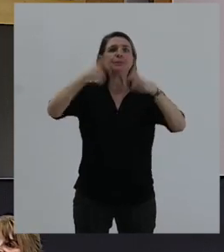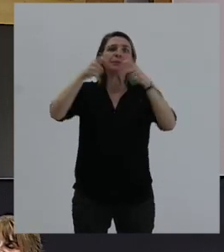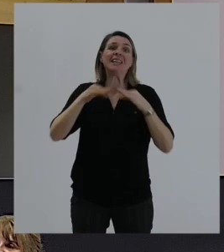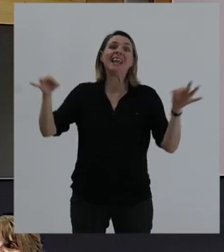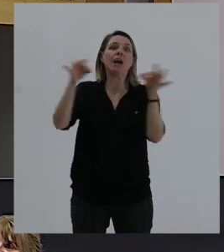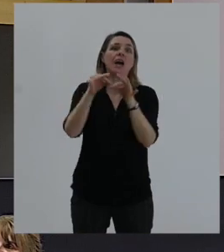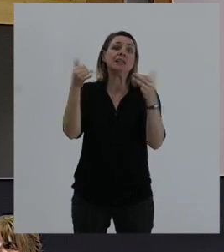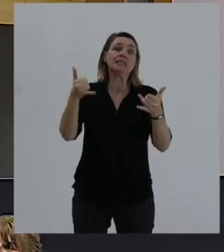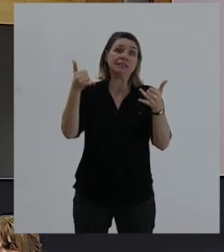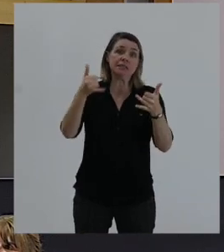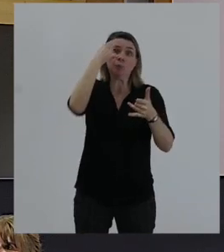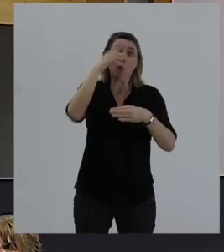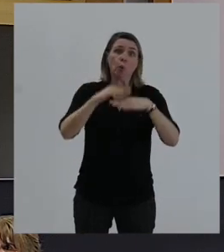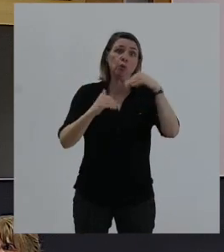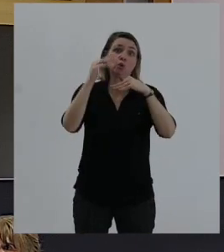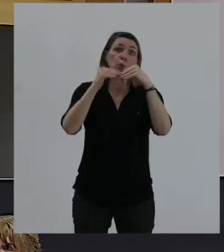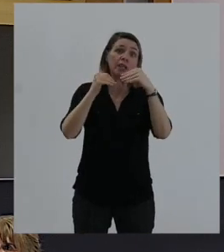terrain, hein, dont on peut disposer.